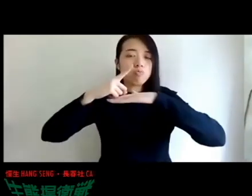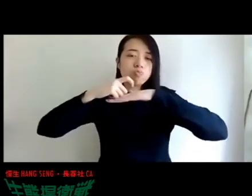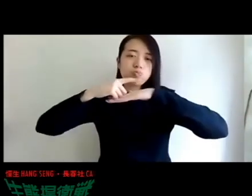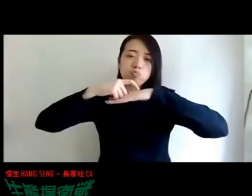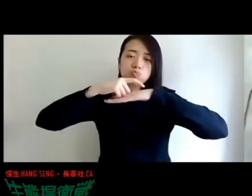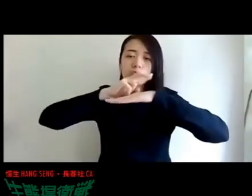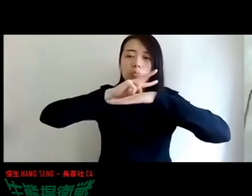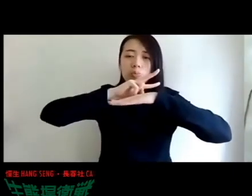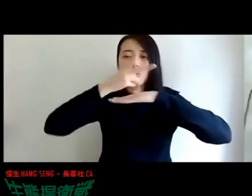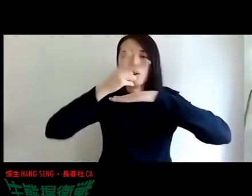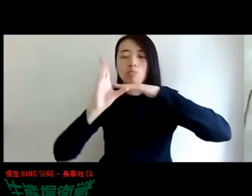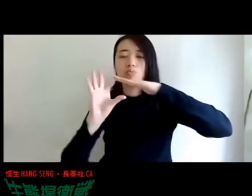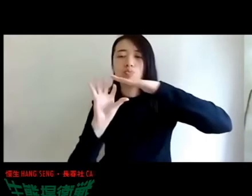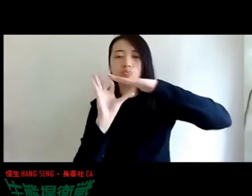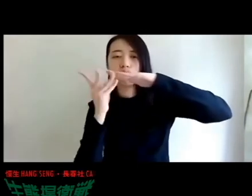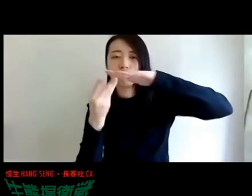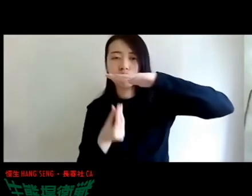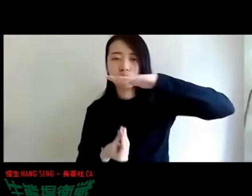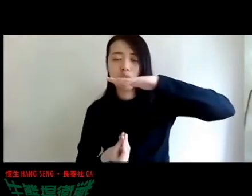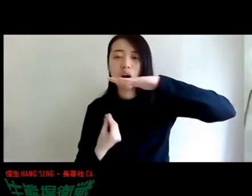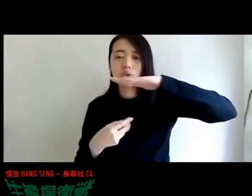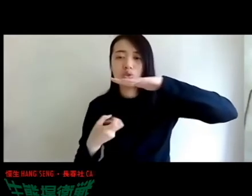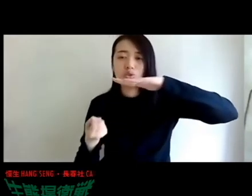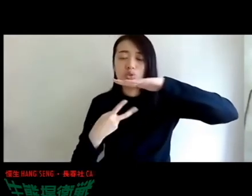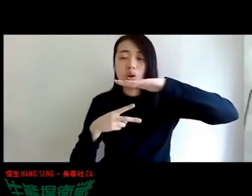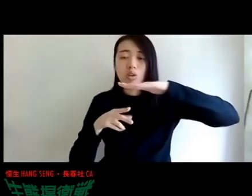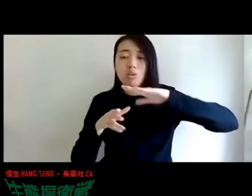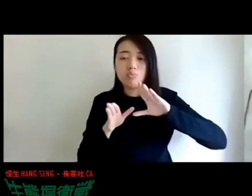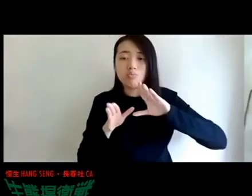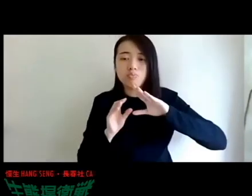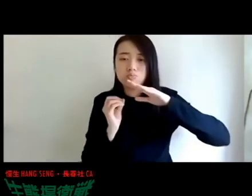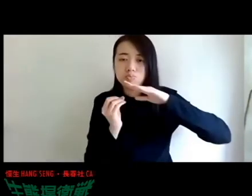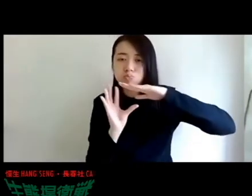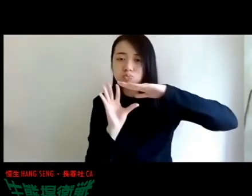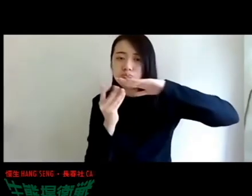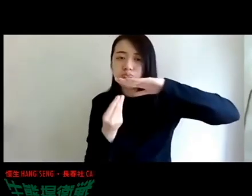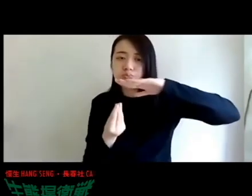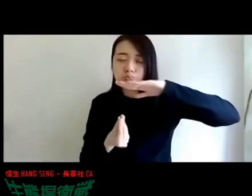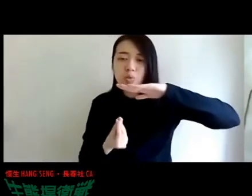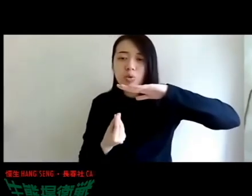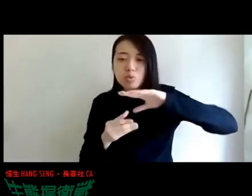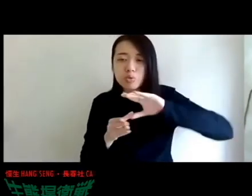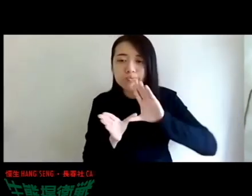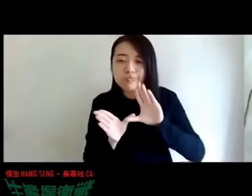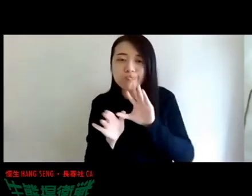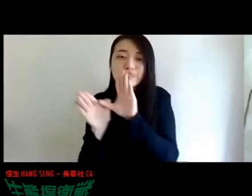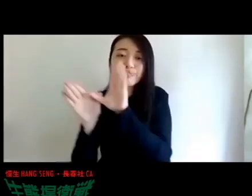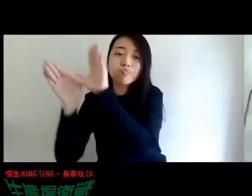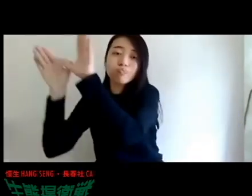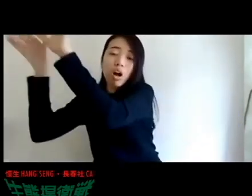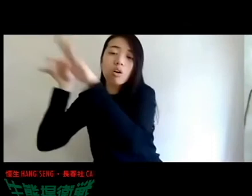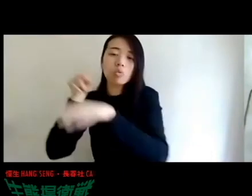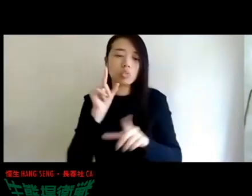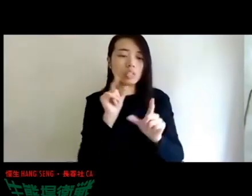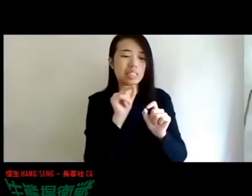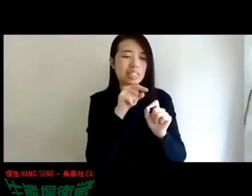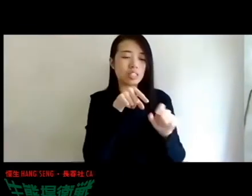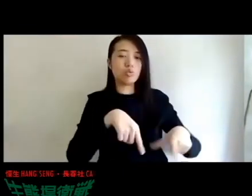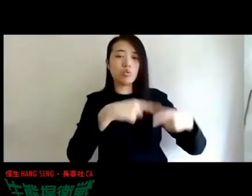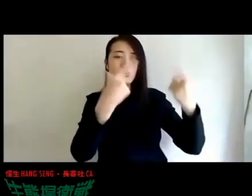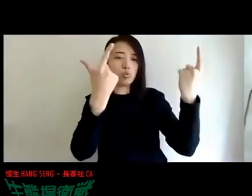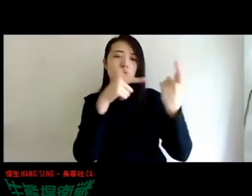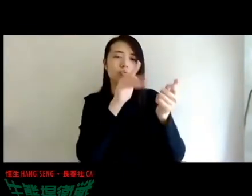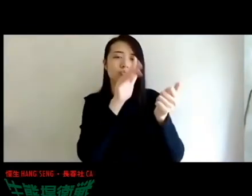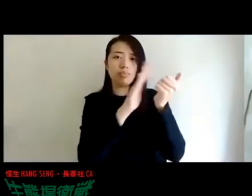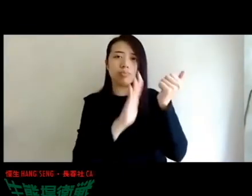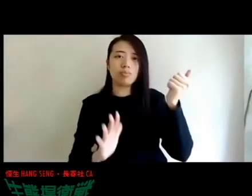成了一個成飛走的時候呢，其實它就不會再對樹木造成任何傷害了。而個樹木就算有一個受傷的部分，